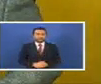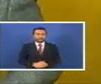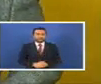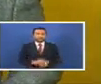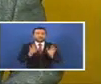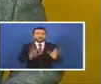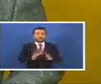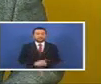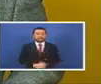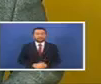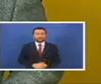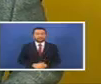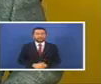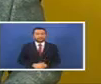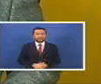Ama